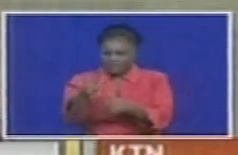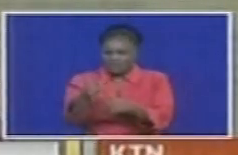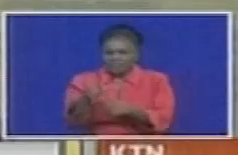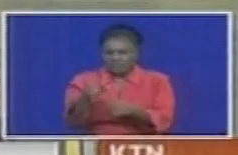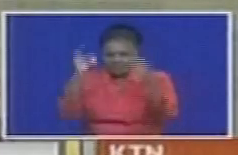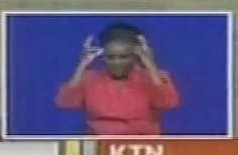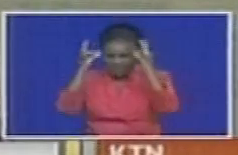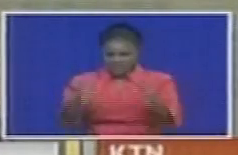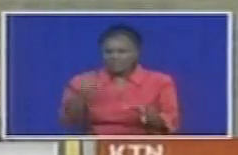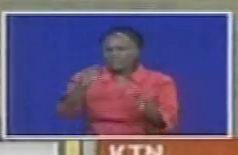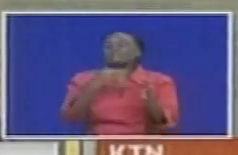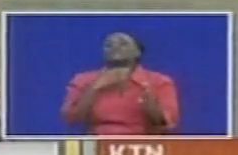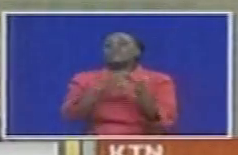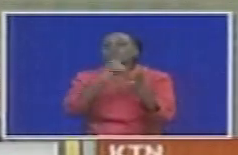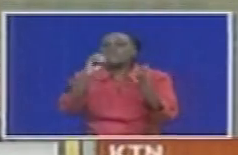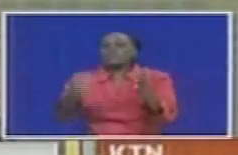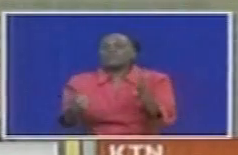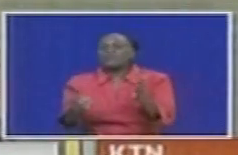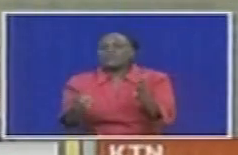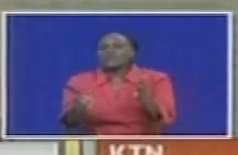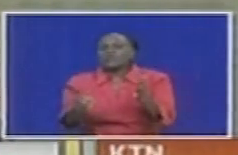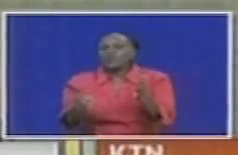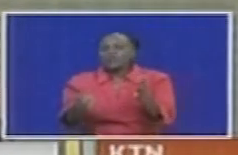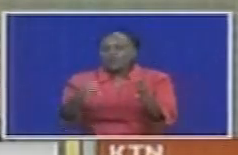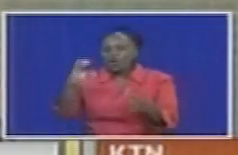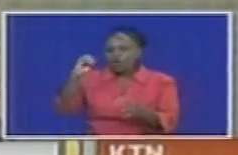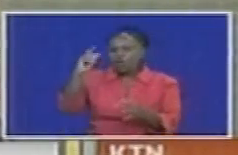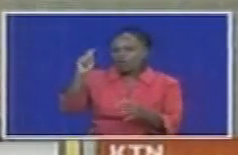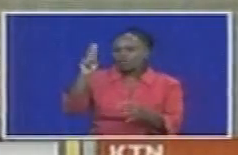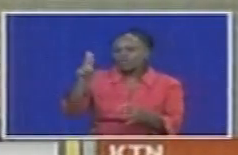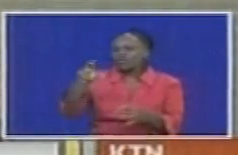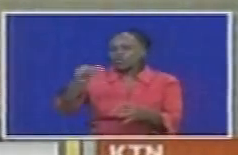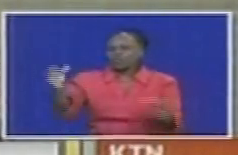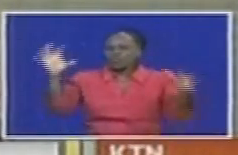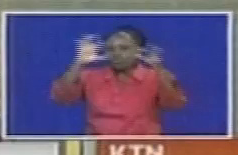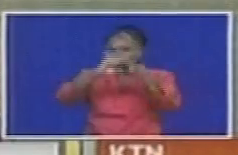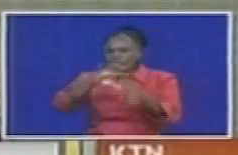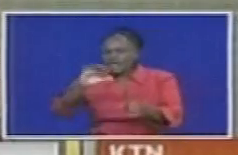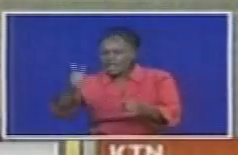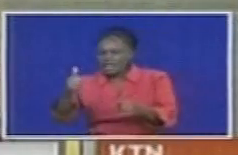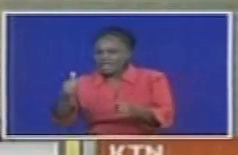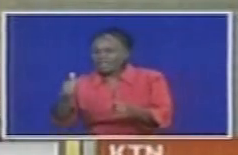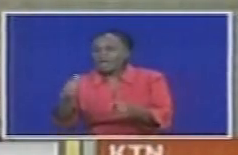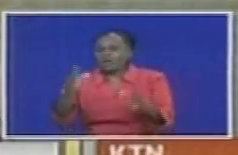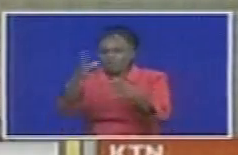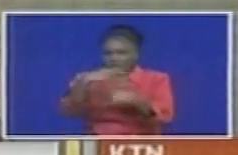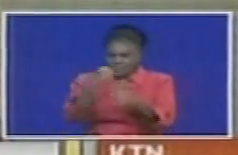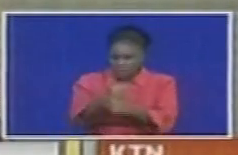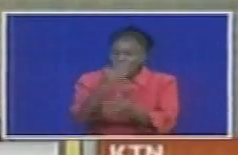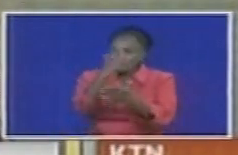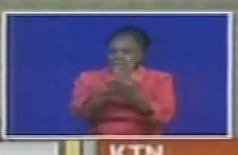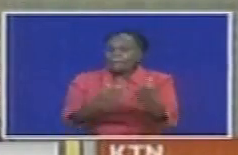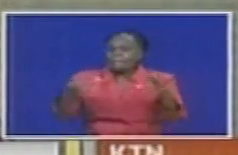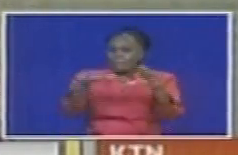ya kutaka kujiondoa ndani ya muungano wa KOTU na badala yake kujiunga na muungano wa PUSITU. Baadhi ya wanachama wamesema